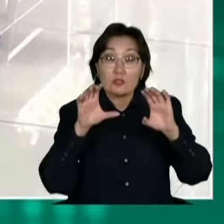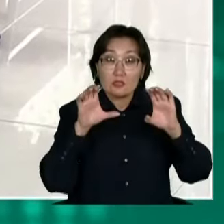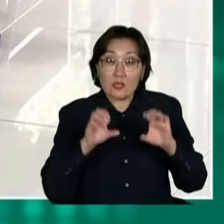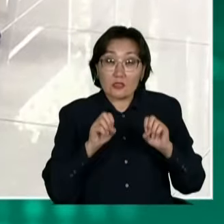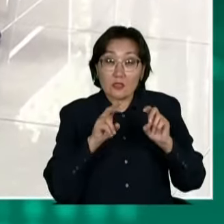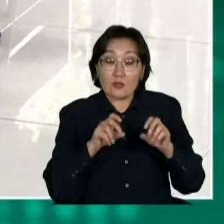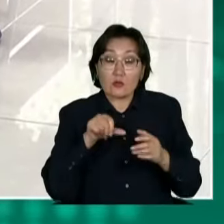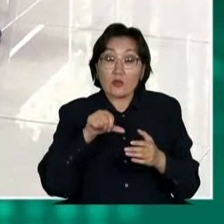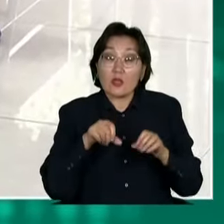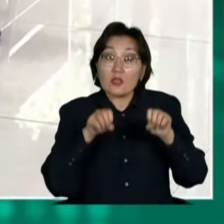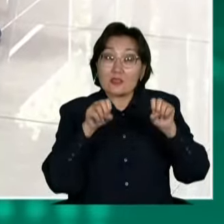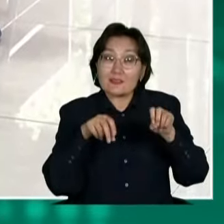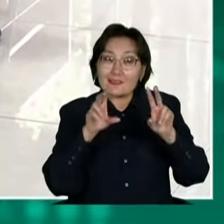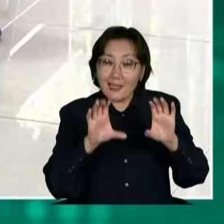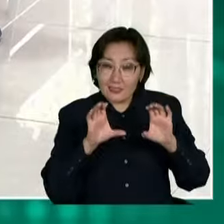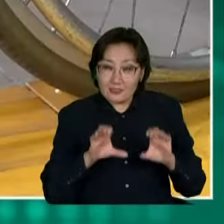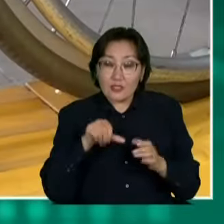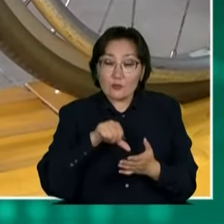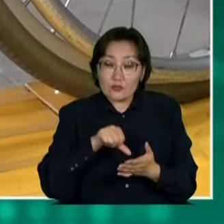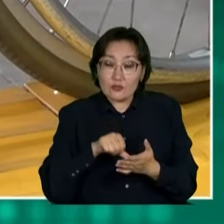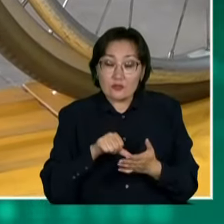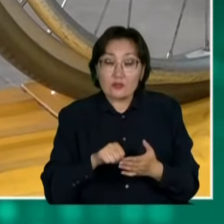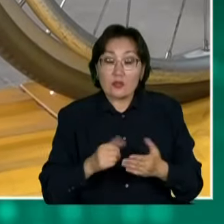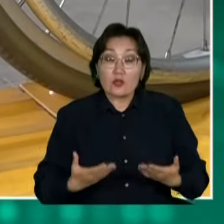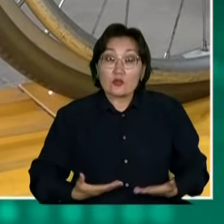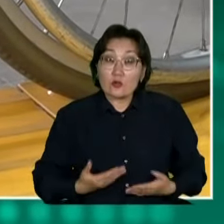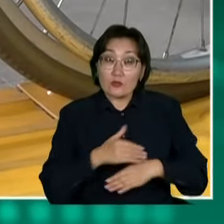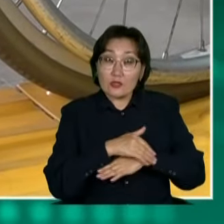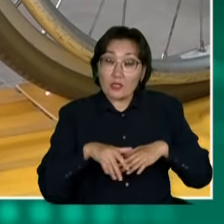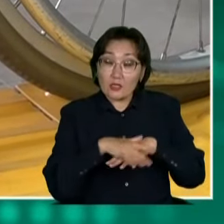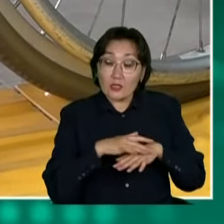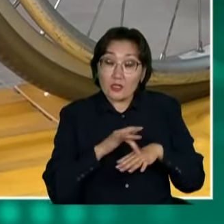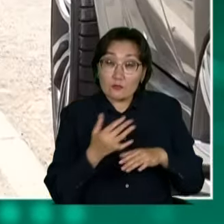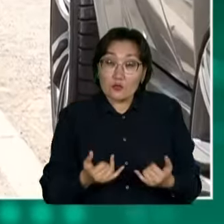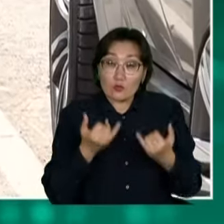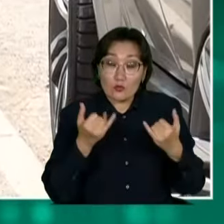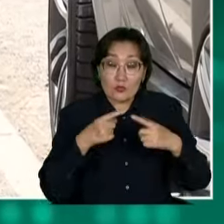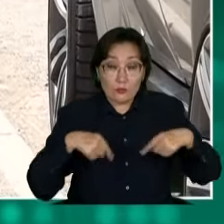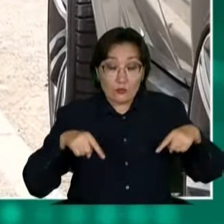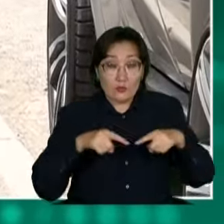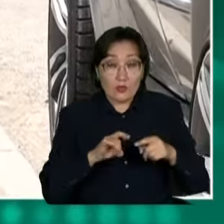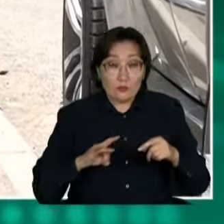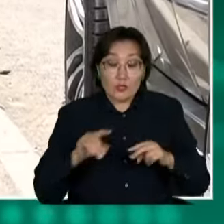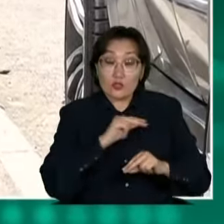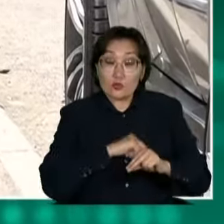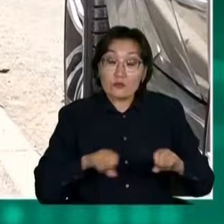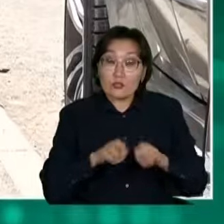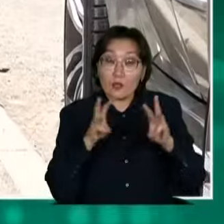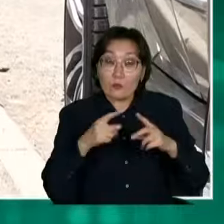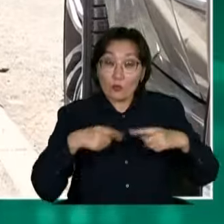өкілдері тұрғылықты жері бойынша халыққа қызмет көрсету орталығына немесе аудандық жұмыспен қамту бөліміне